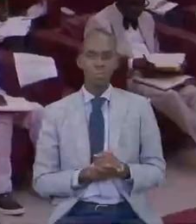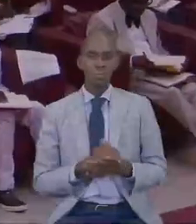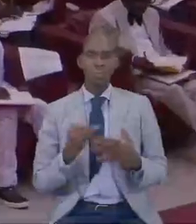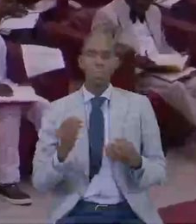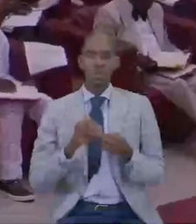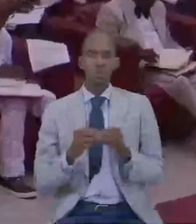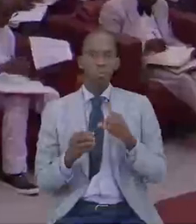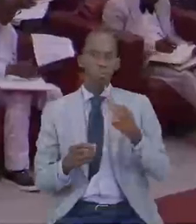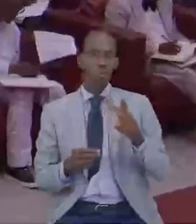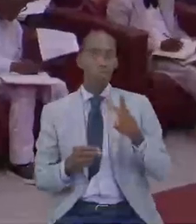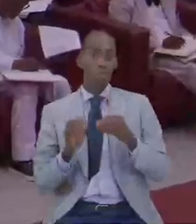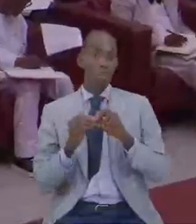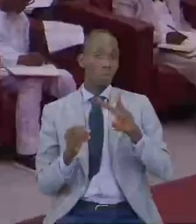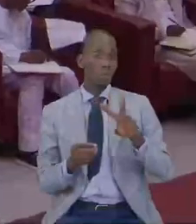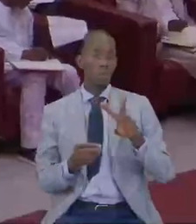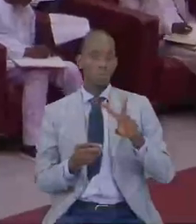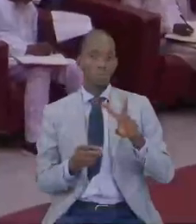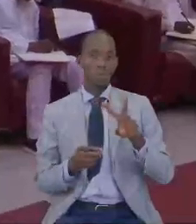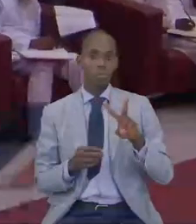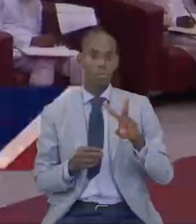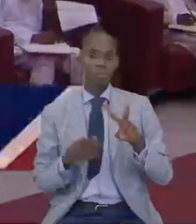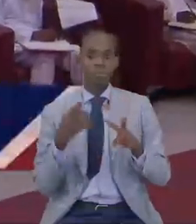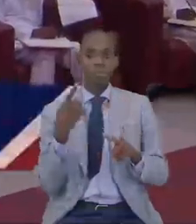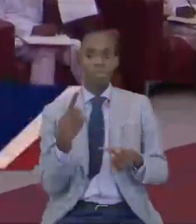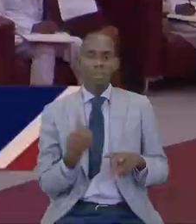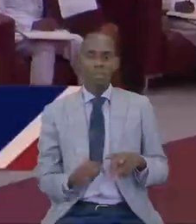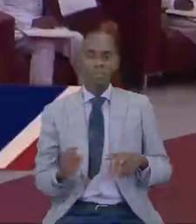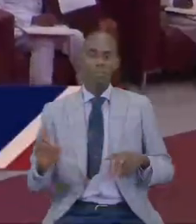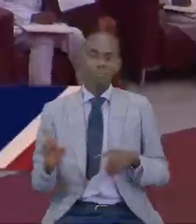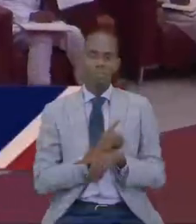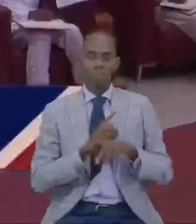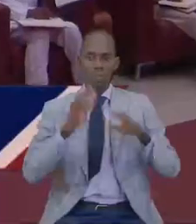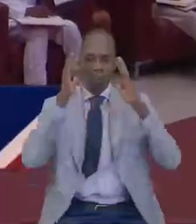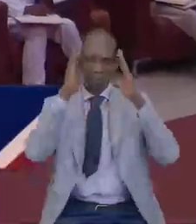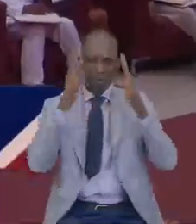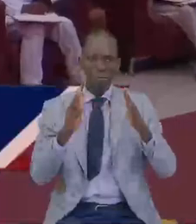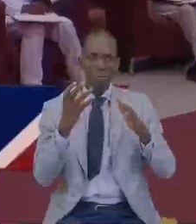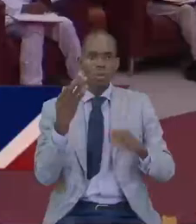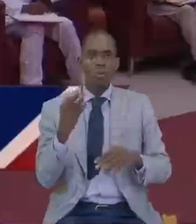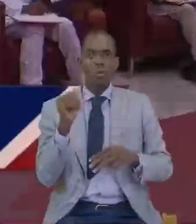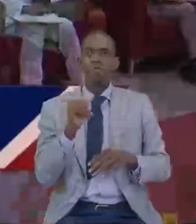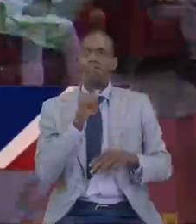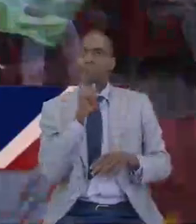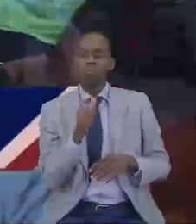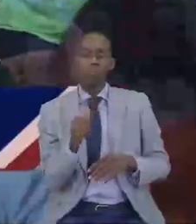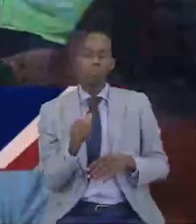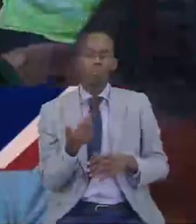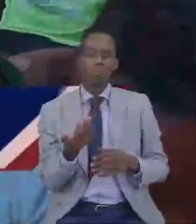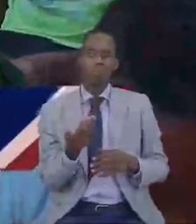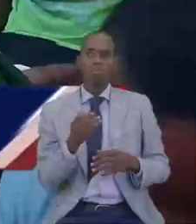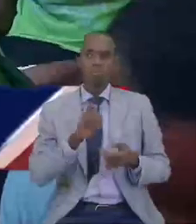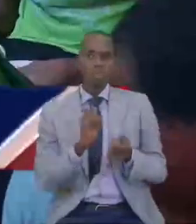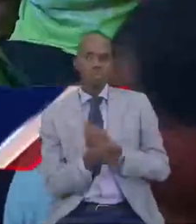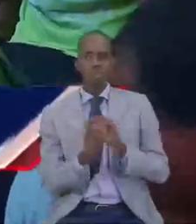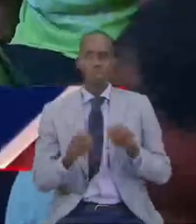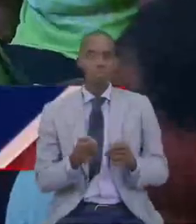point, la concentration disciplinée d'une loyauté non confinée.